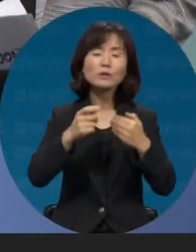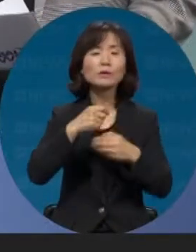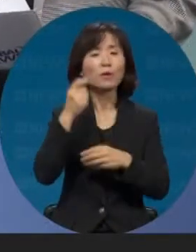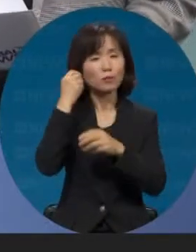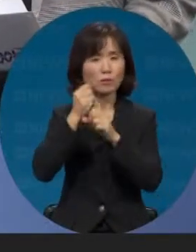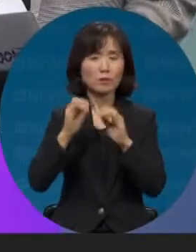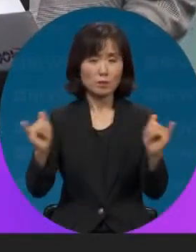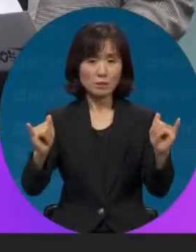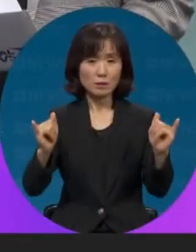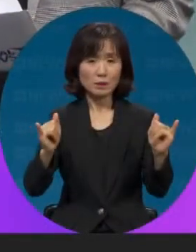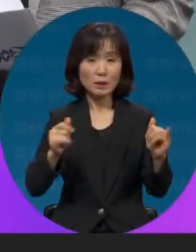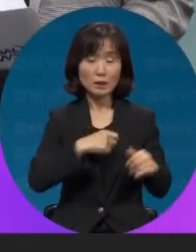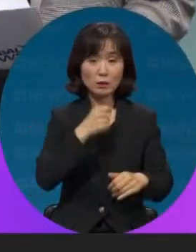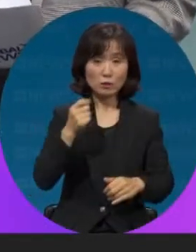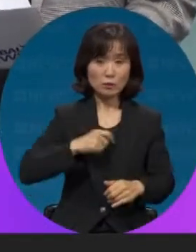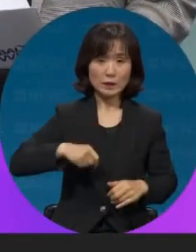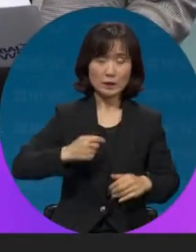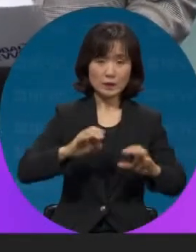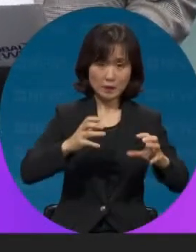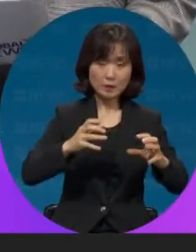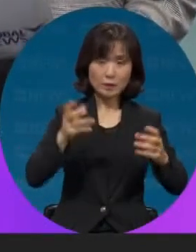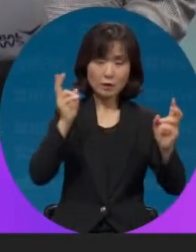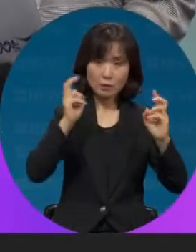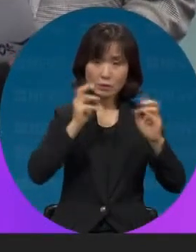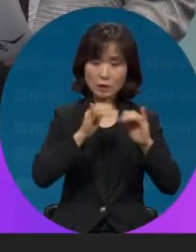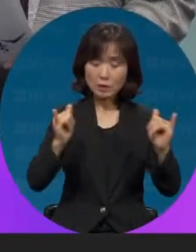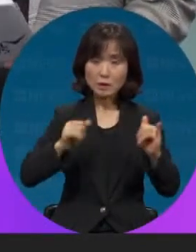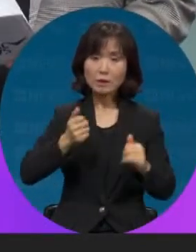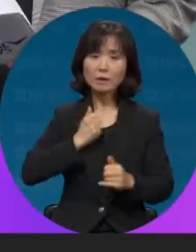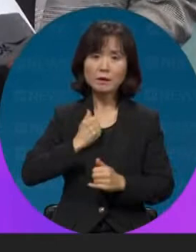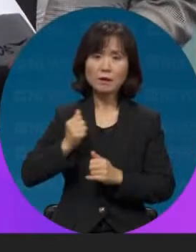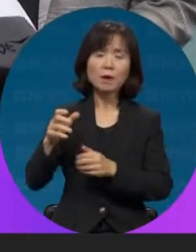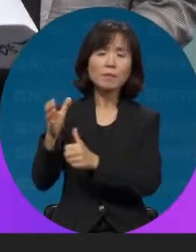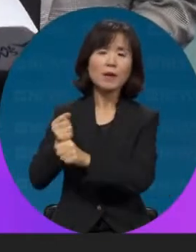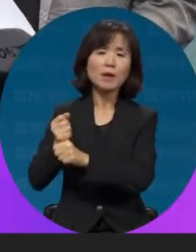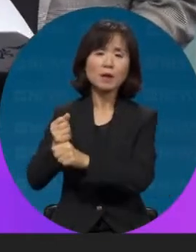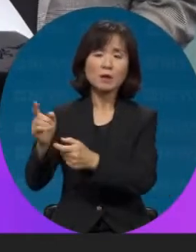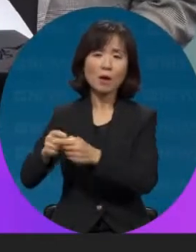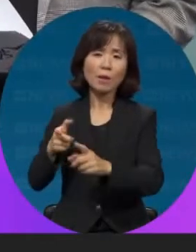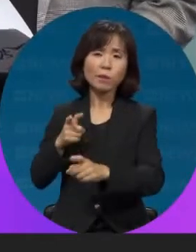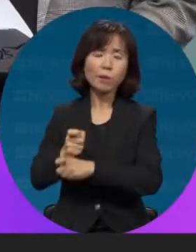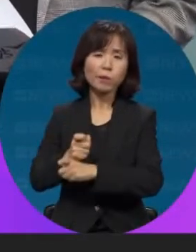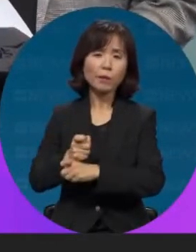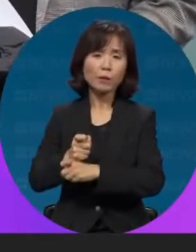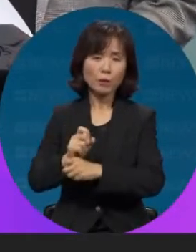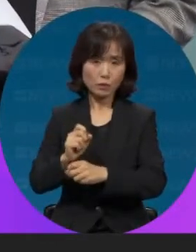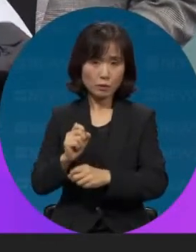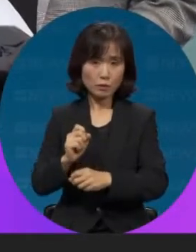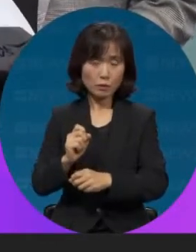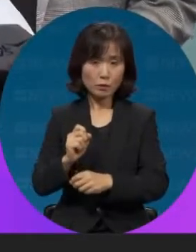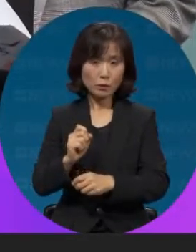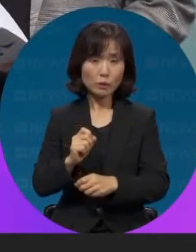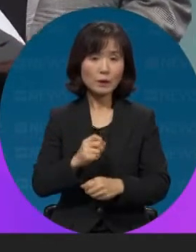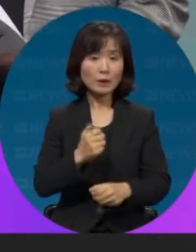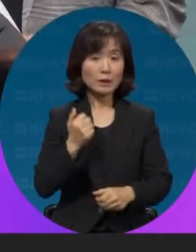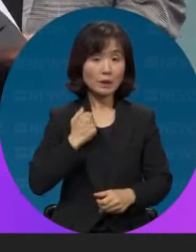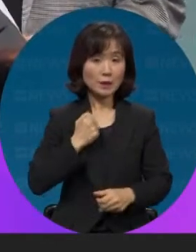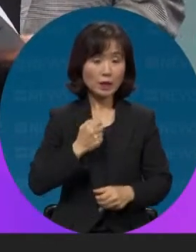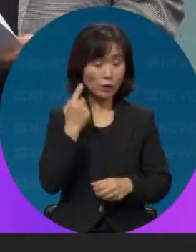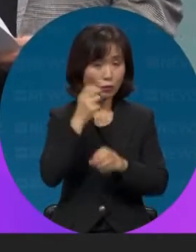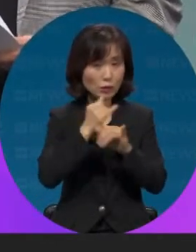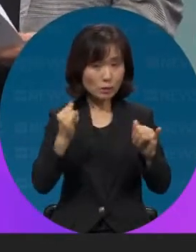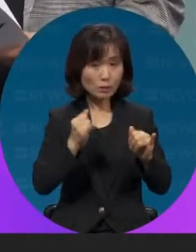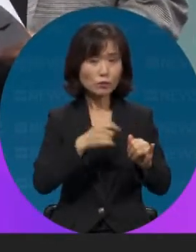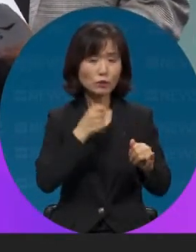지난해 중국은 자국 기업 임원이 캐나다에서 체포됐다 며 이에 대한 보복으로 캐나다 연구자 2명을 억류 하기도